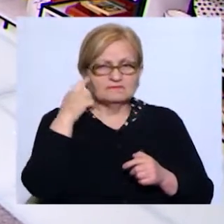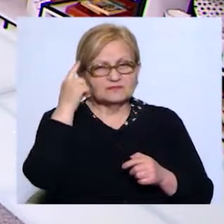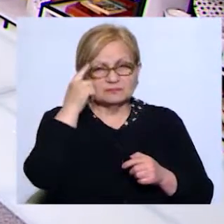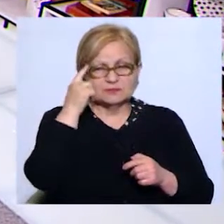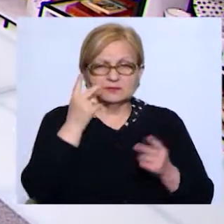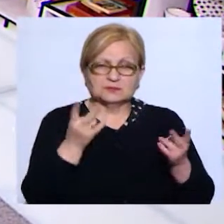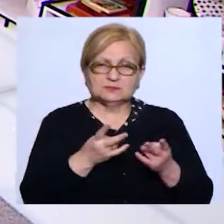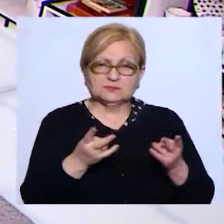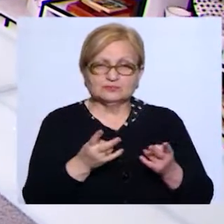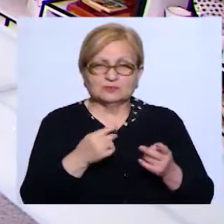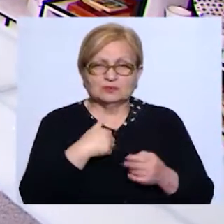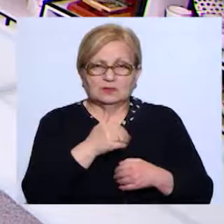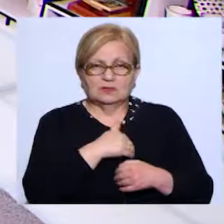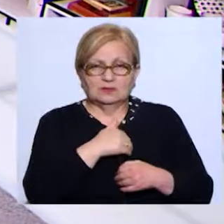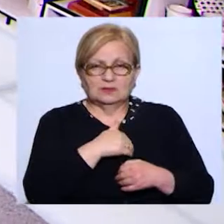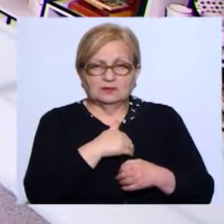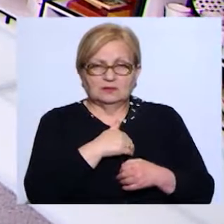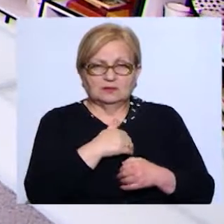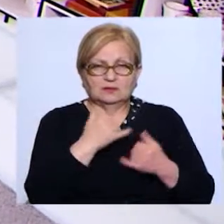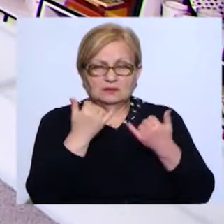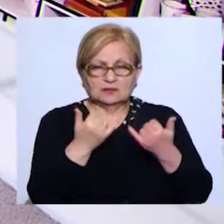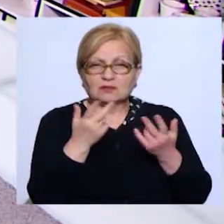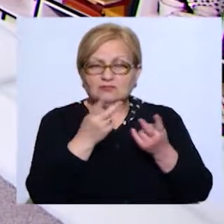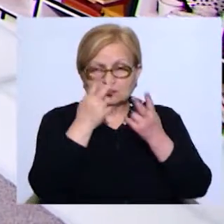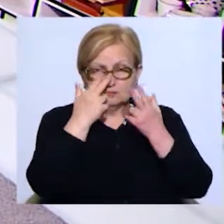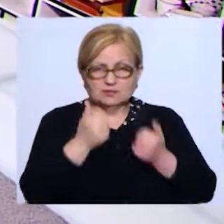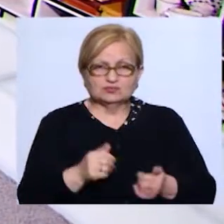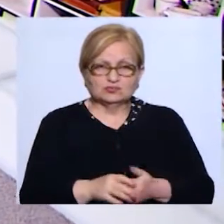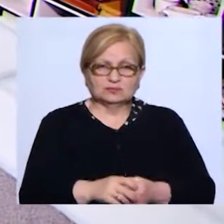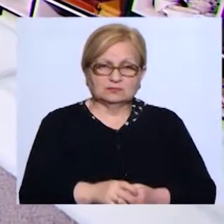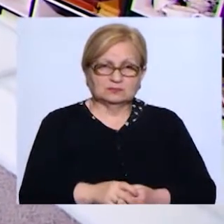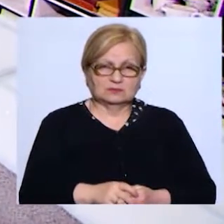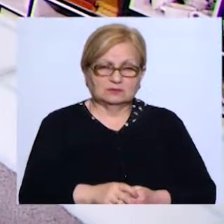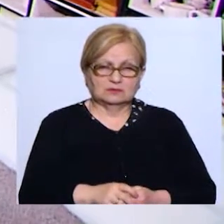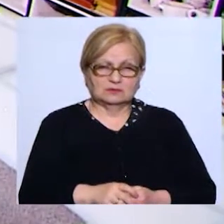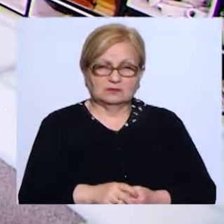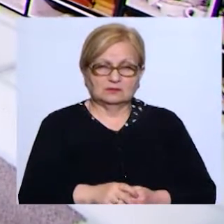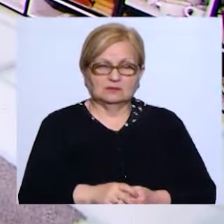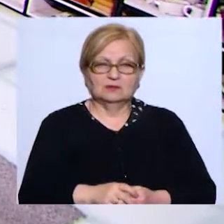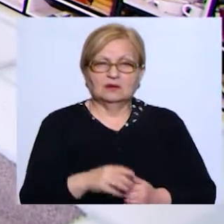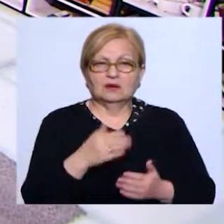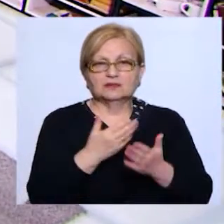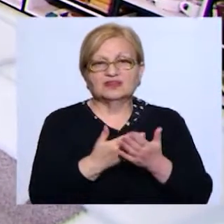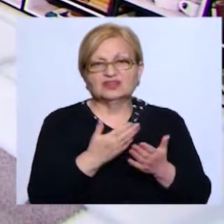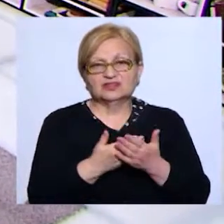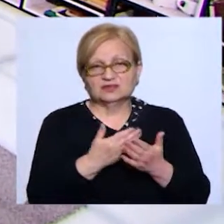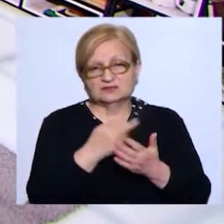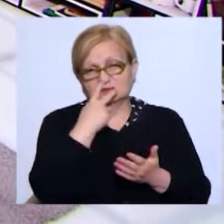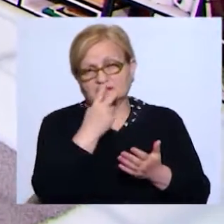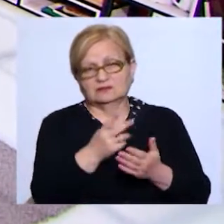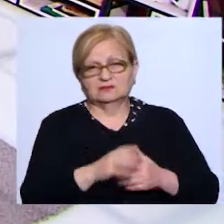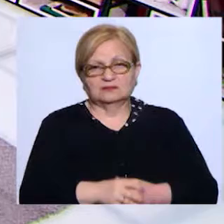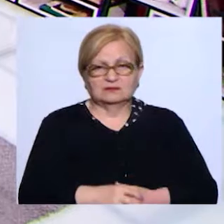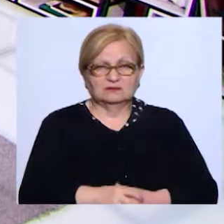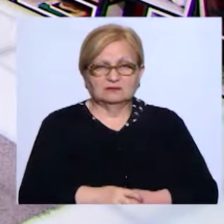ამისათვის საჭირო და მე მინდა ამას ახლავე მიეჩვიოთ. ახლა არის ერთი ნიმუში. მოდით ერთად ვიაზროვნოთ